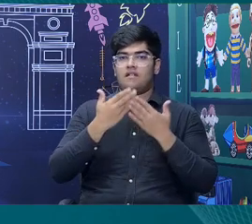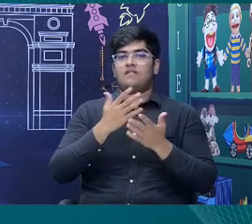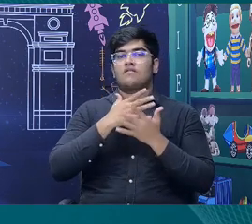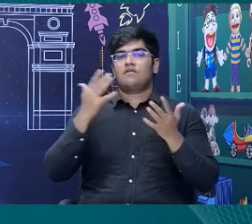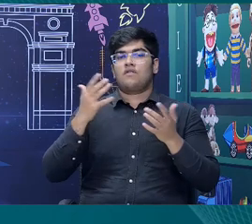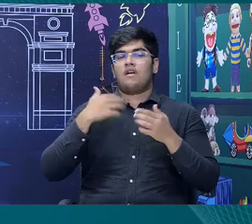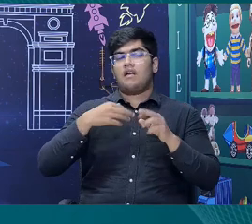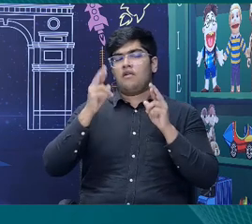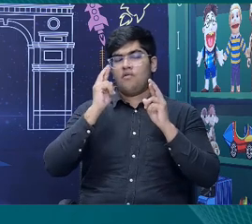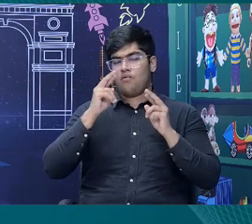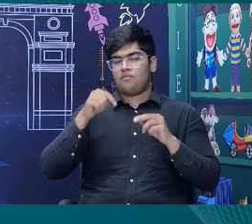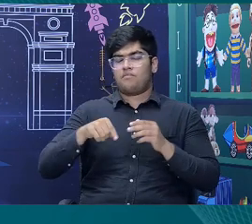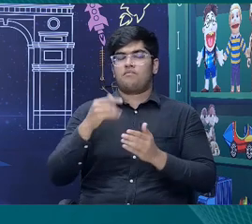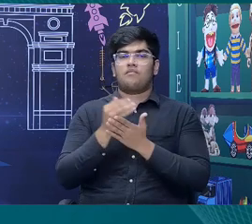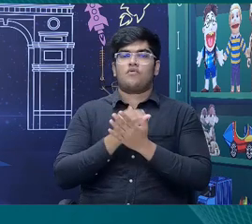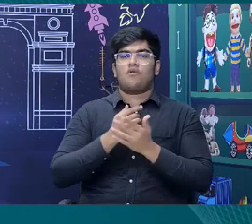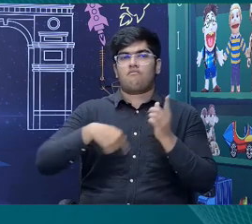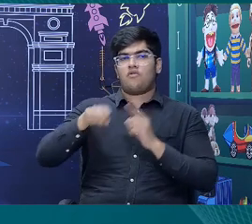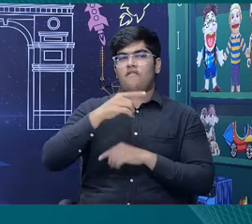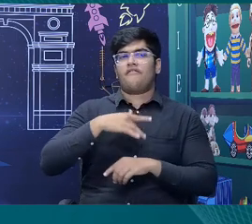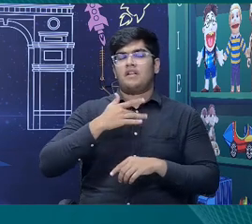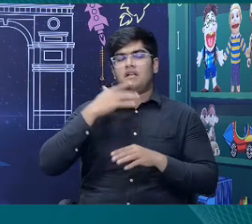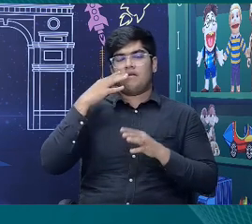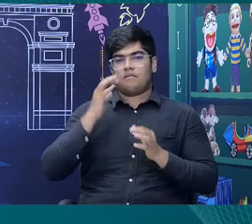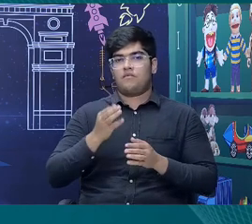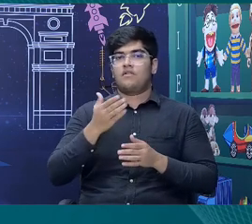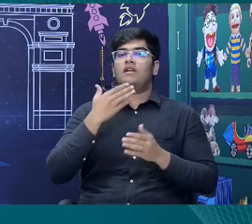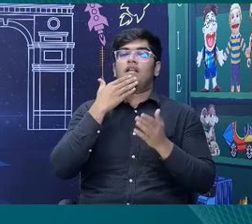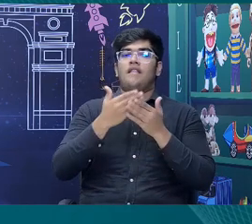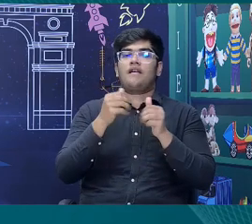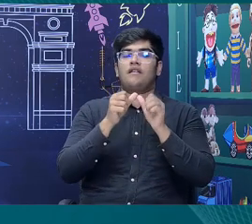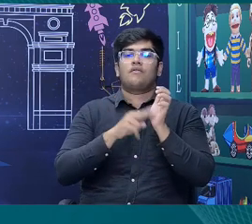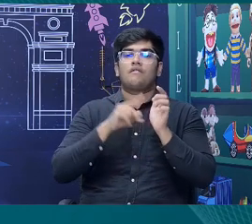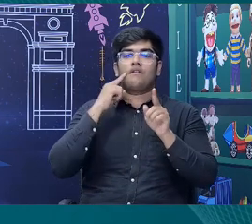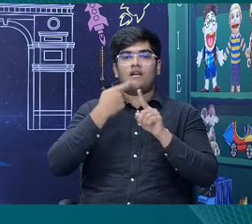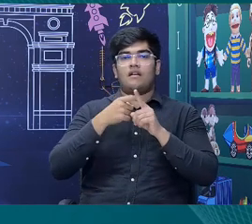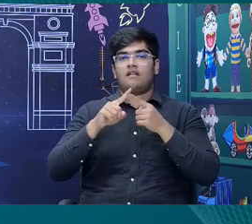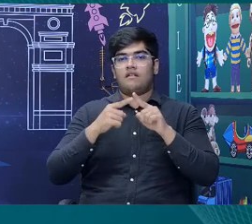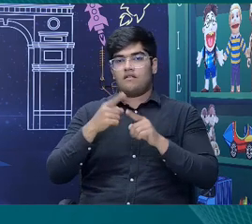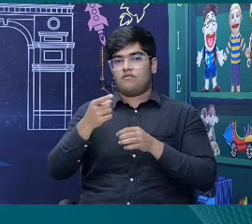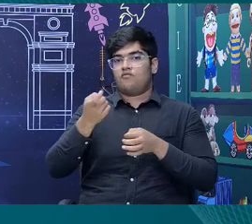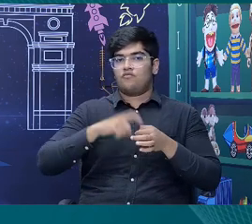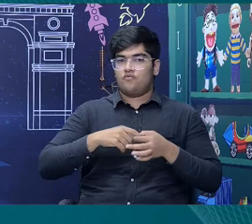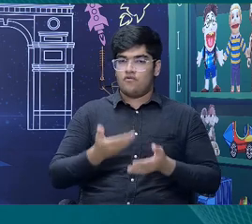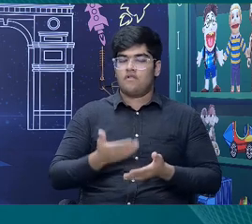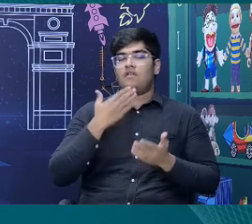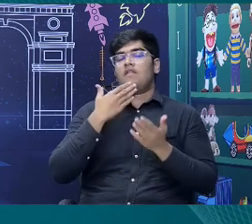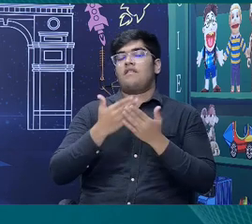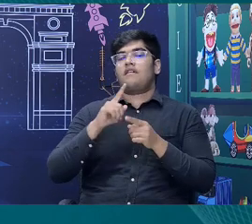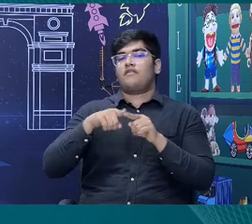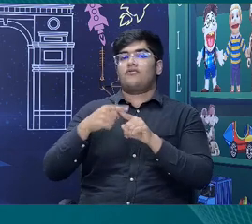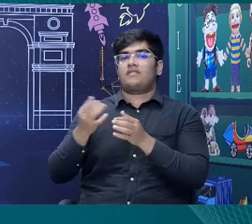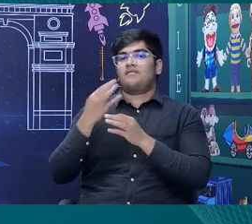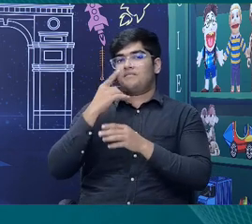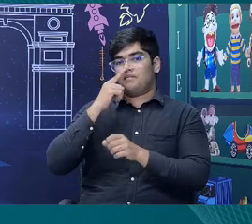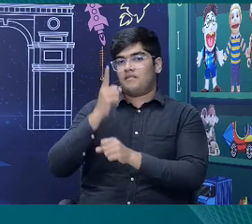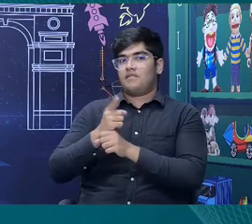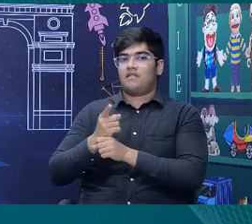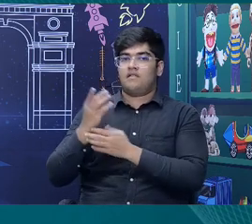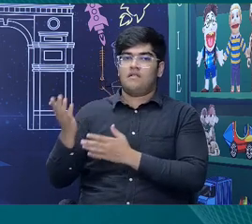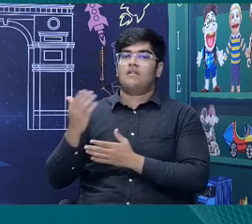होप यू फाइंड दिस सेशन रियली हेल्पफुल एंड थैंक यू अनिकेत फॉर जॉइनिंग अस थैंक यू विदीना जी फॉर जॉइनिंग अस थैंक यू सो मच फॉर